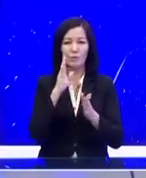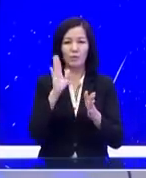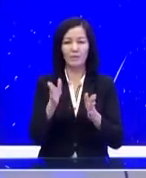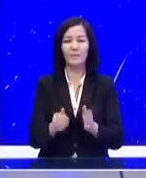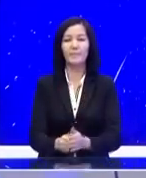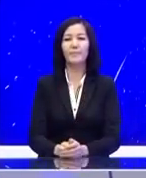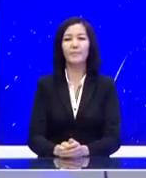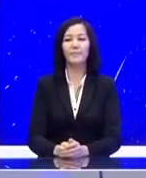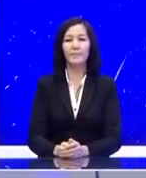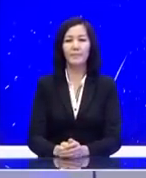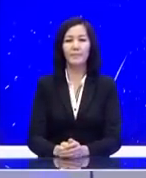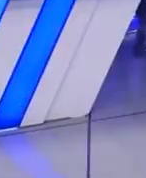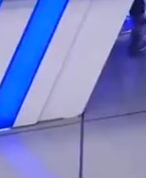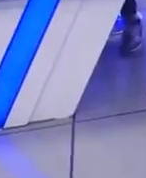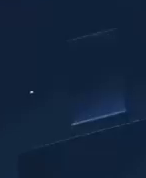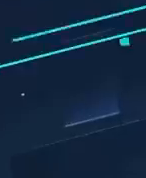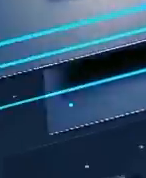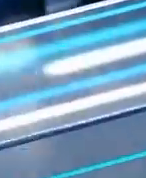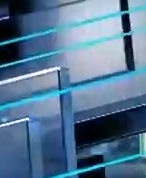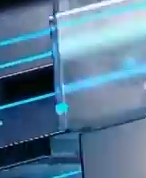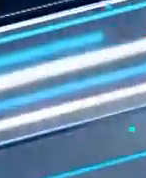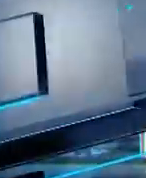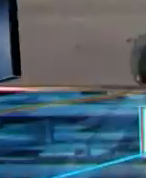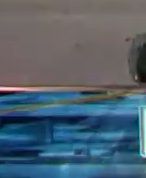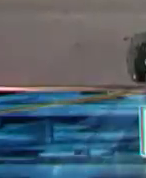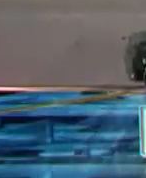Қымбатты көрермен бүгін көретіндеріңіз.